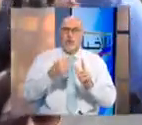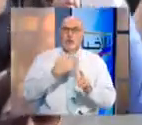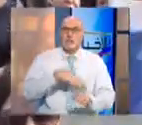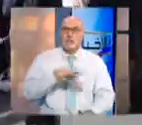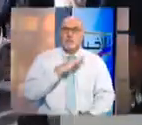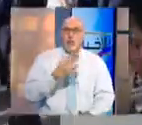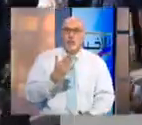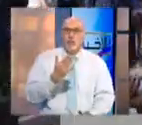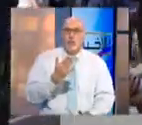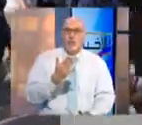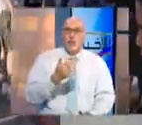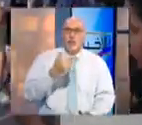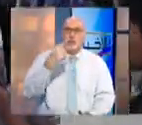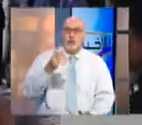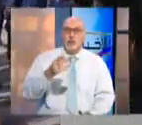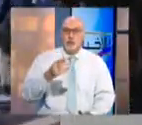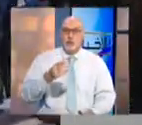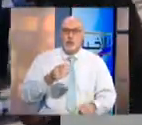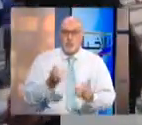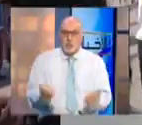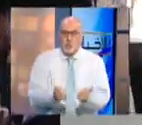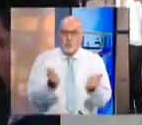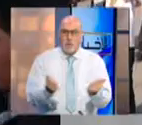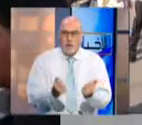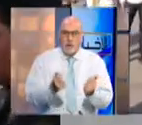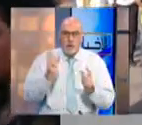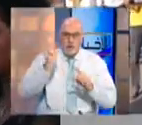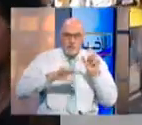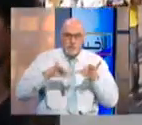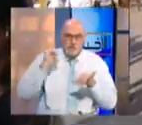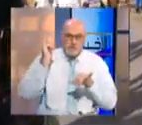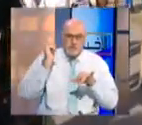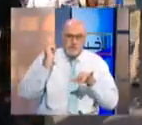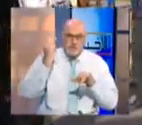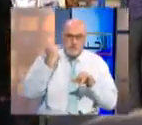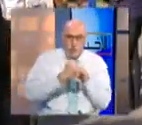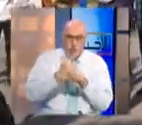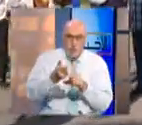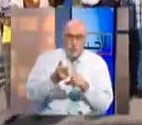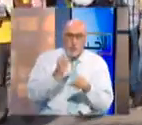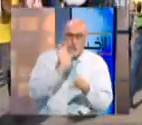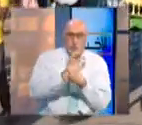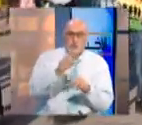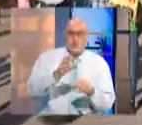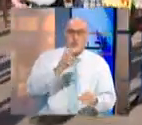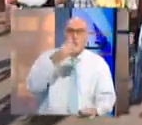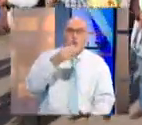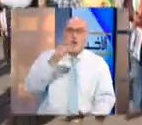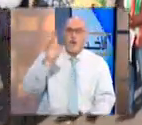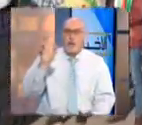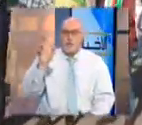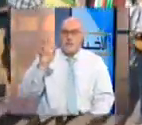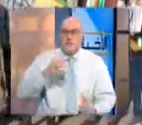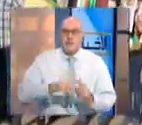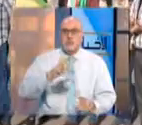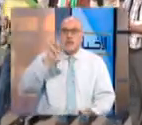المخازنية يوظفونها للقيام بحملات تشويه لصحفيين معتقلين على غرار عمر الراضي وسليمان